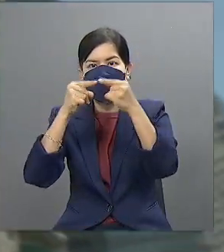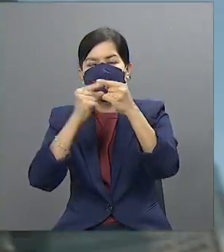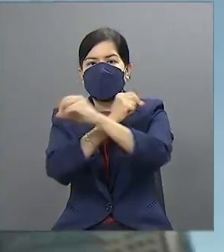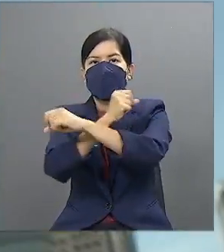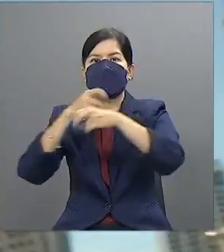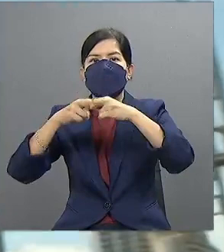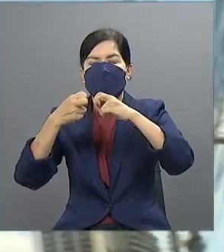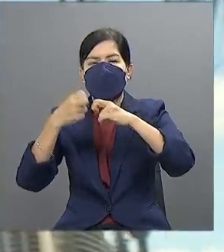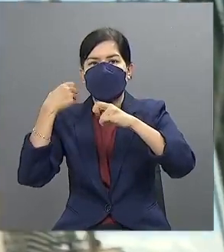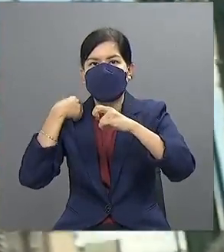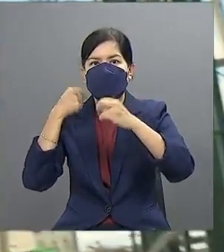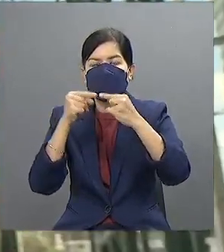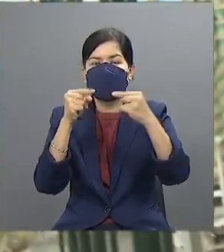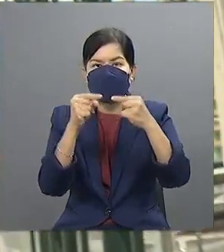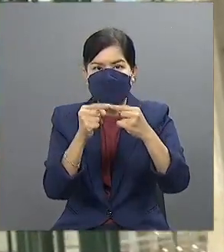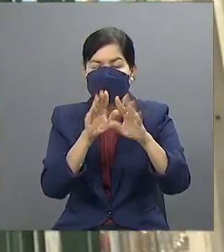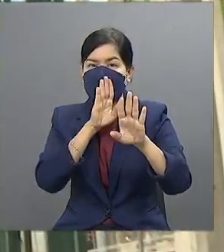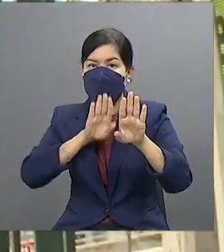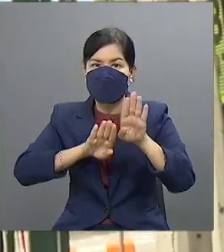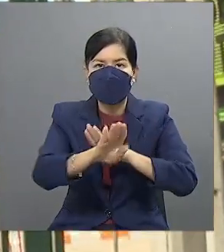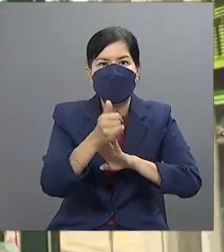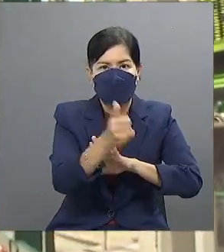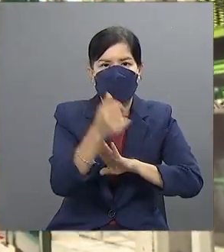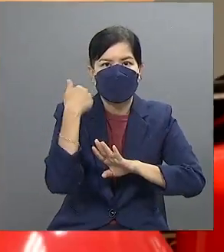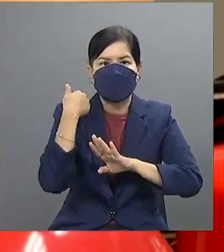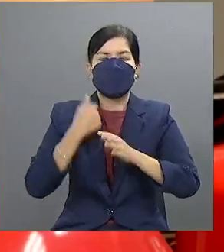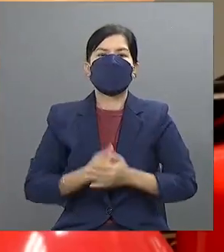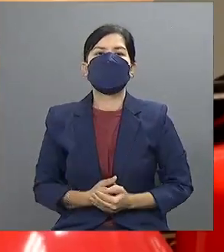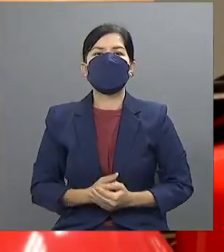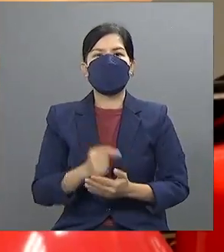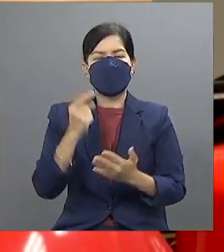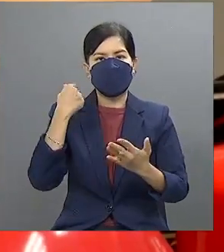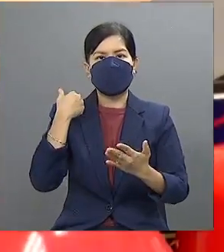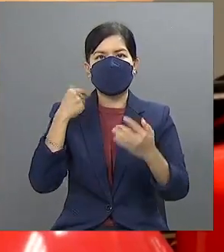หรอวามีการใส่ภ YAาพ่อทีทเกิด